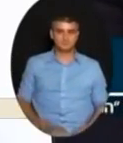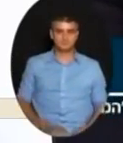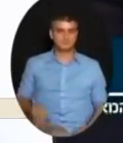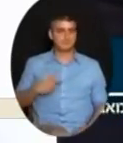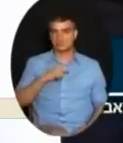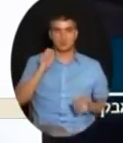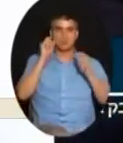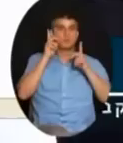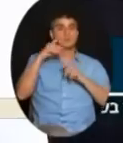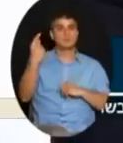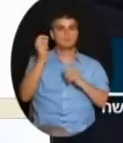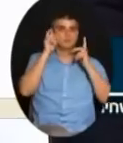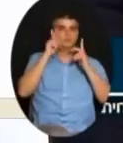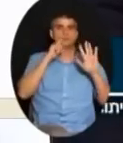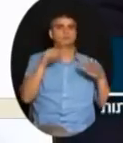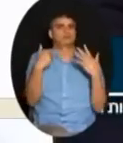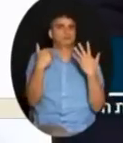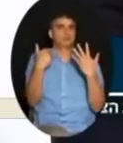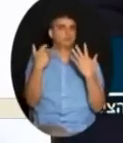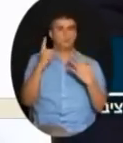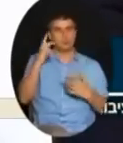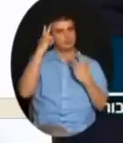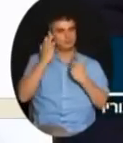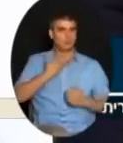אני לא יופתע אם הם הופתעו מהשש שנים שנגזרו, אני לא